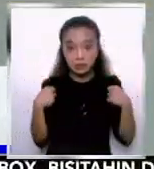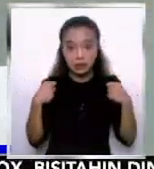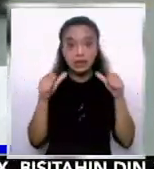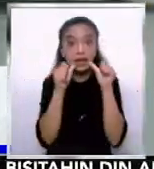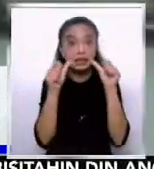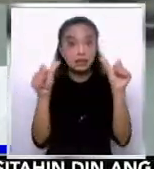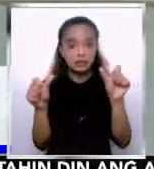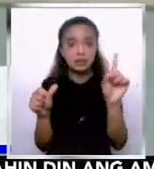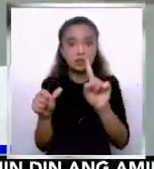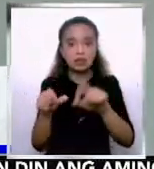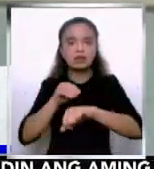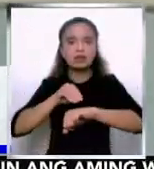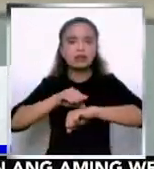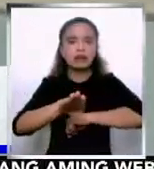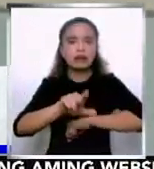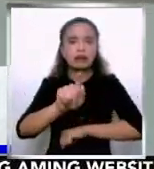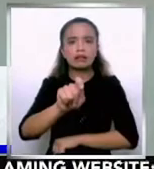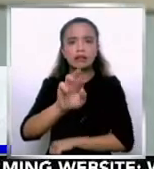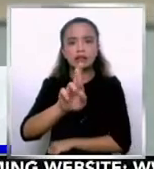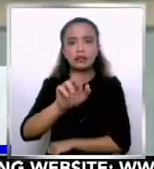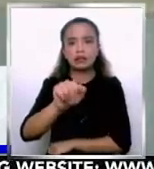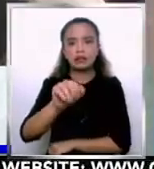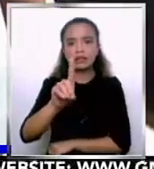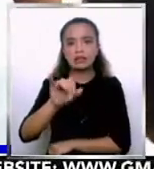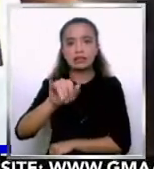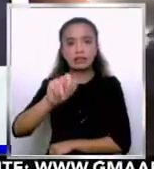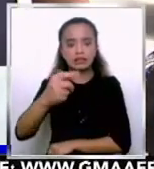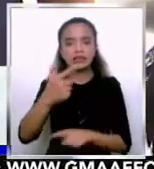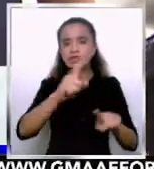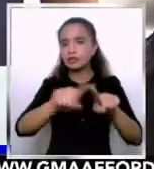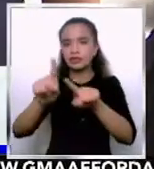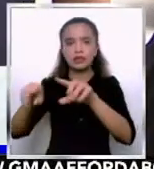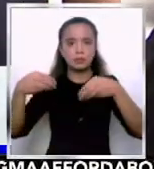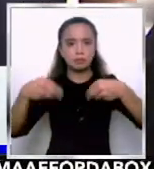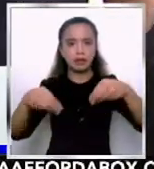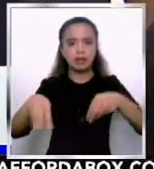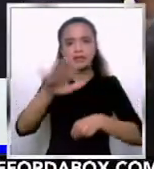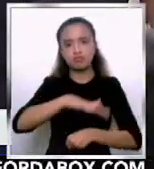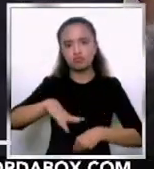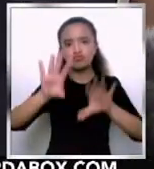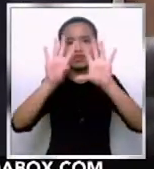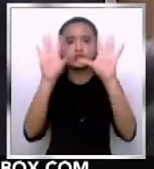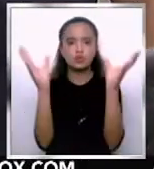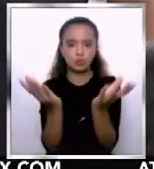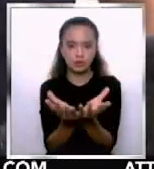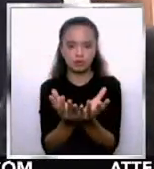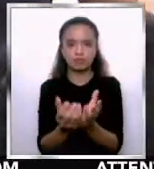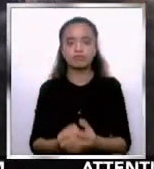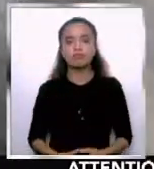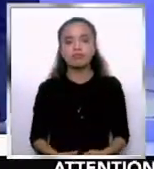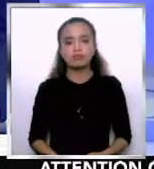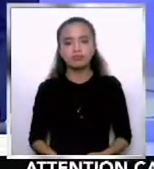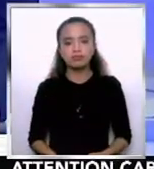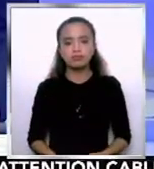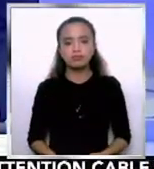epekto sa trading sa iba't ibang merkado sa mundo. Cedric Castillo, nakatutok, 24 Oras.